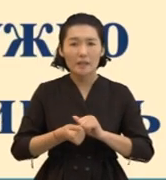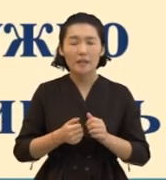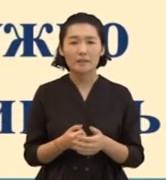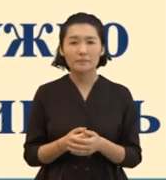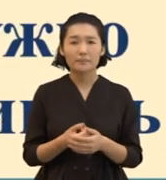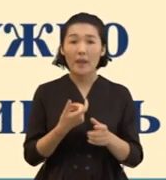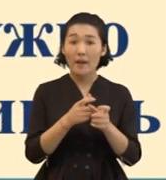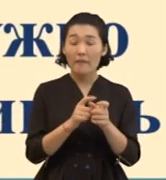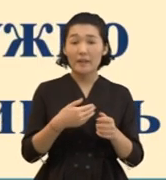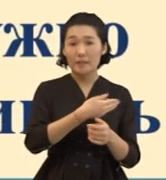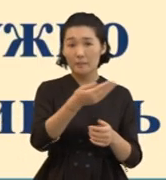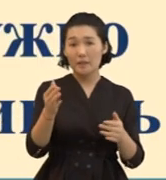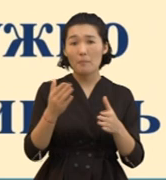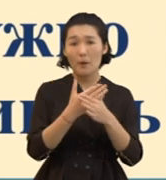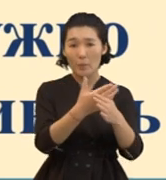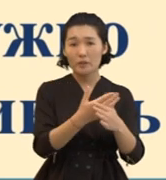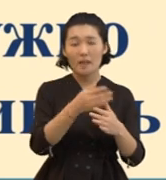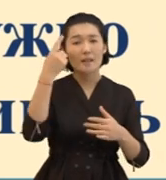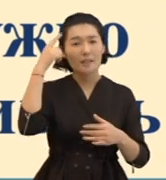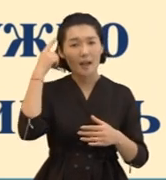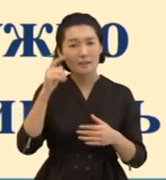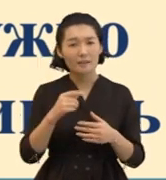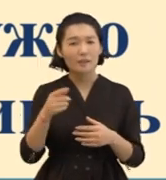этом нам поможет загадка слушаем